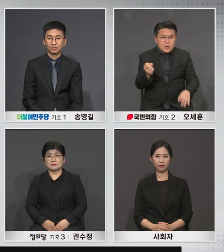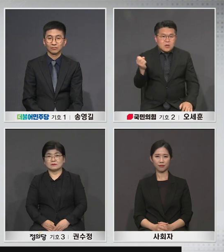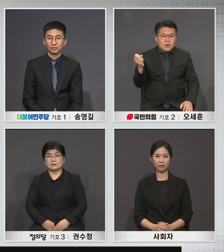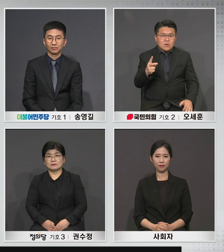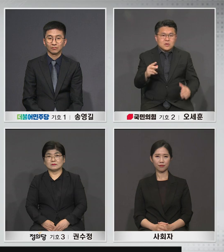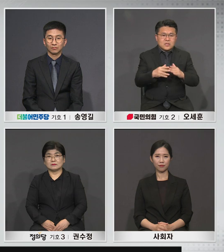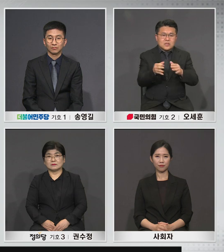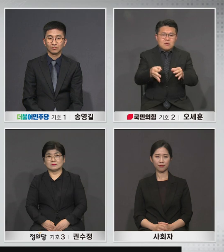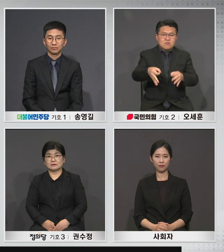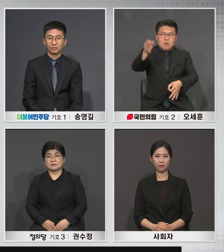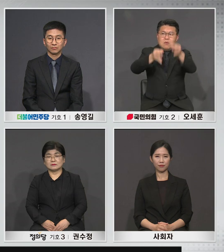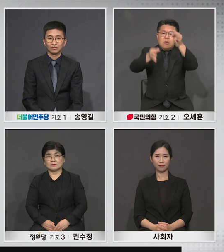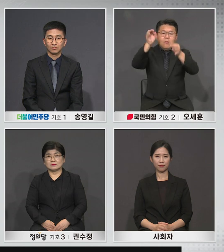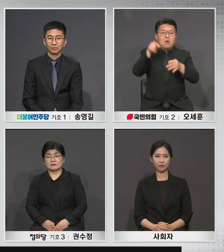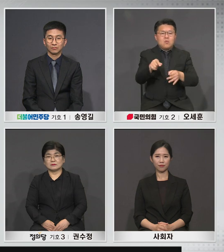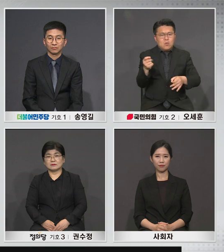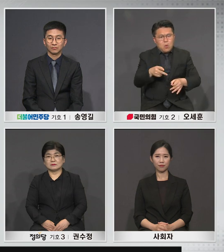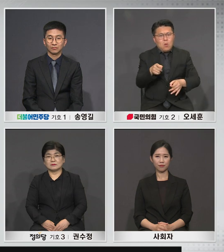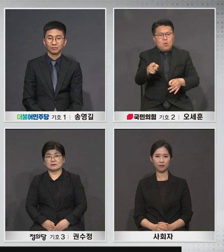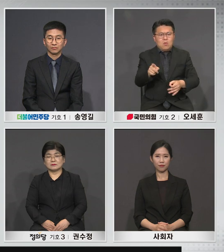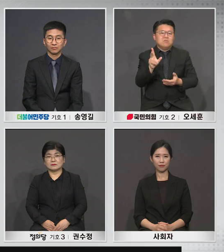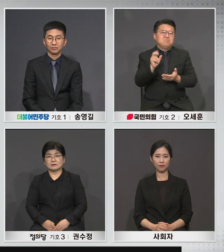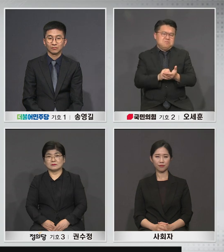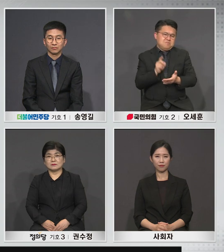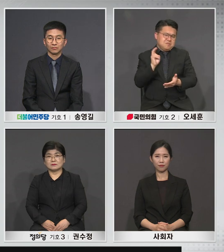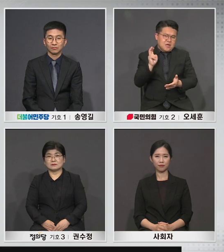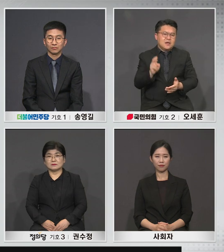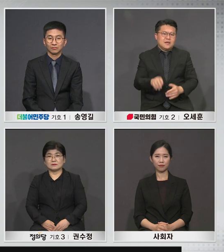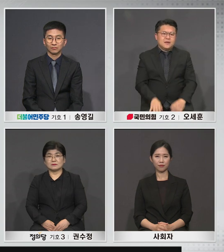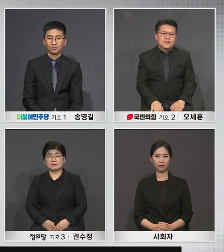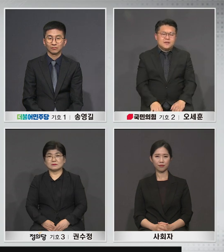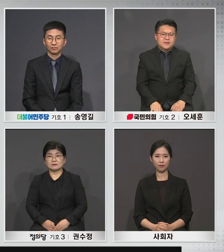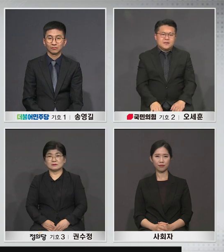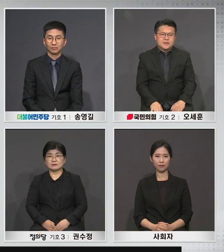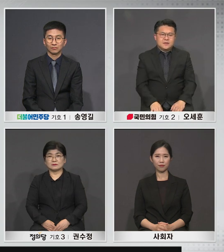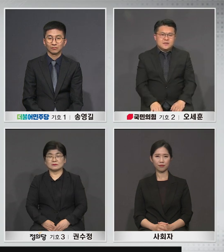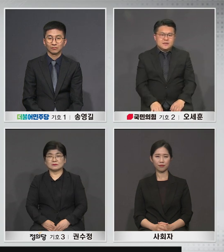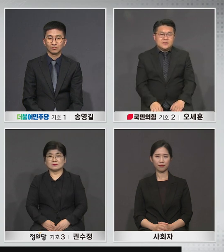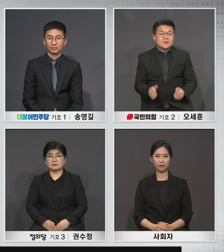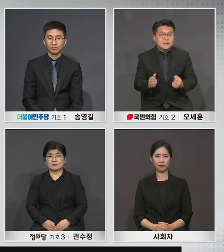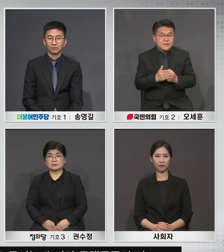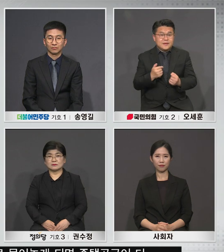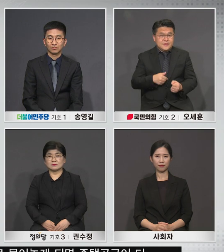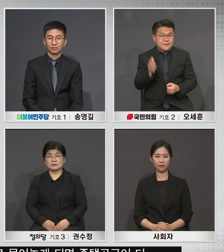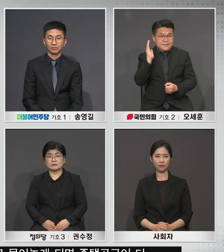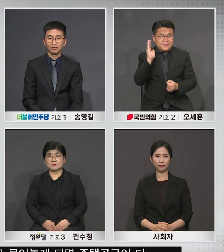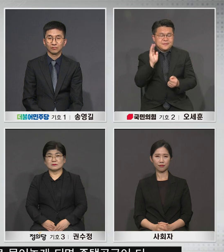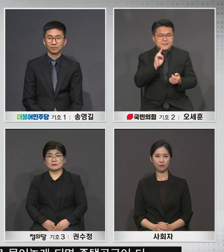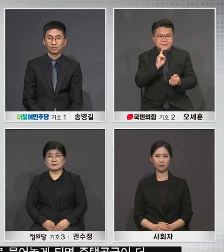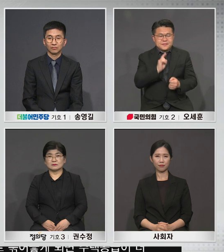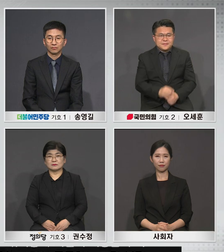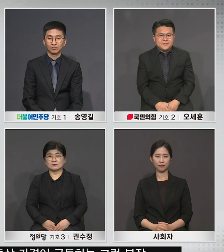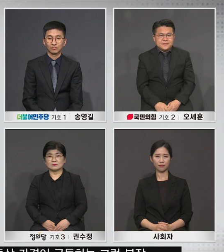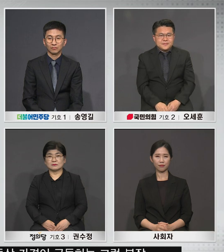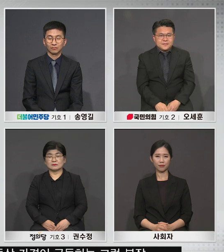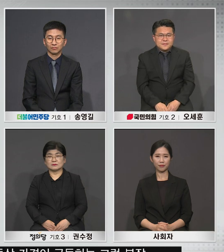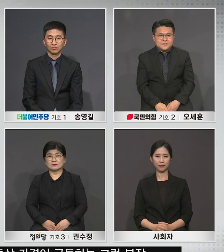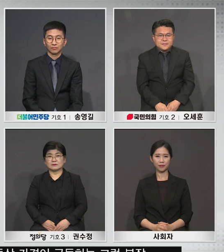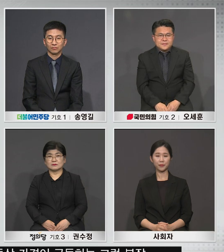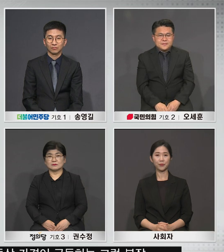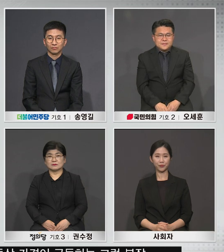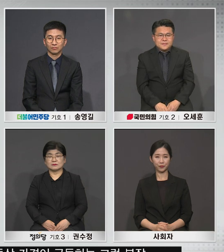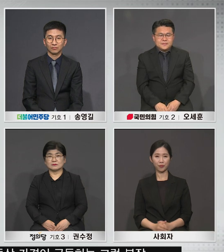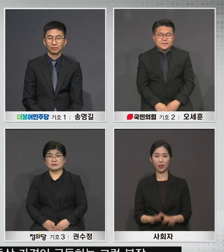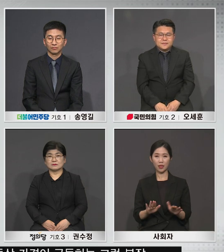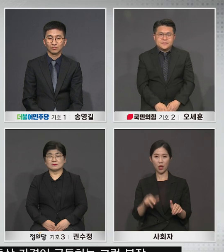부동산 가격이 급등하는 그런 부작용이 생길 거라고 저는 생각을 하고요. 그런 의미에서 드렸던 말씀입니다. 그럼 송영길